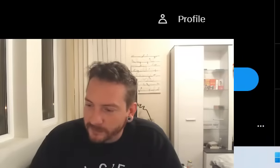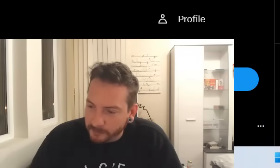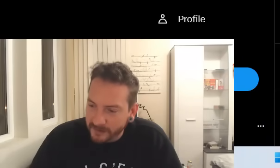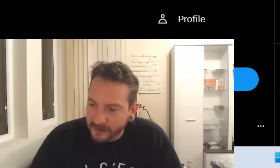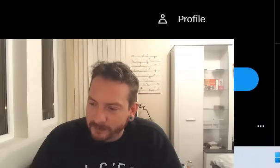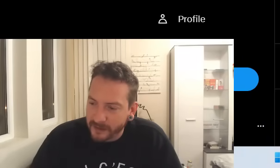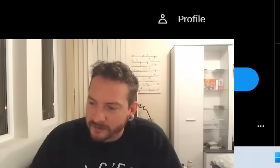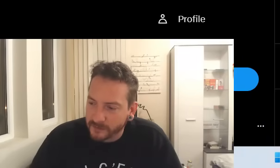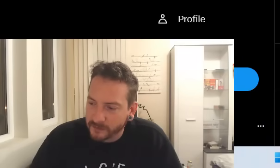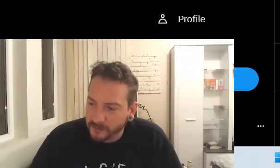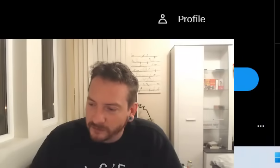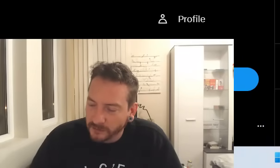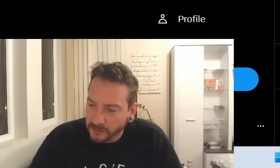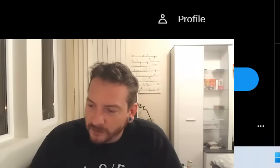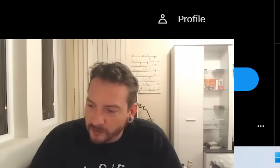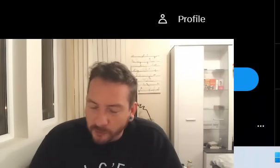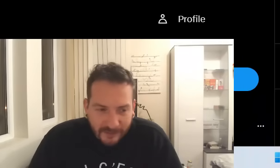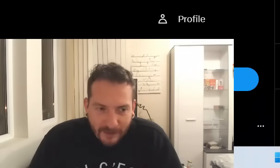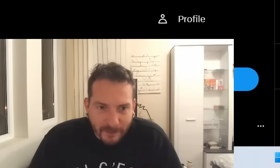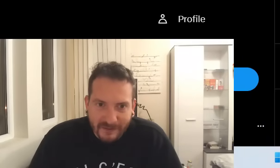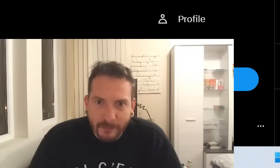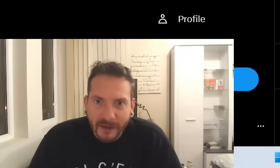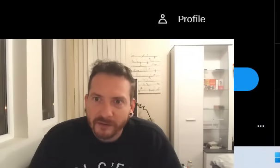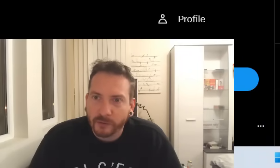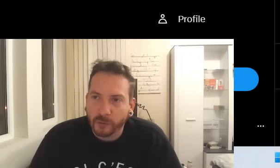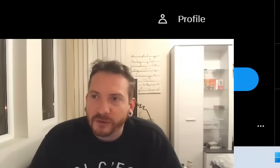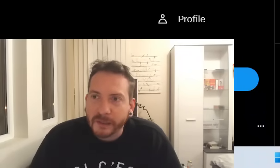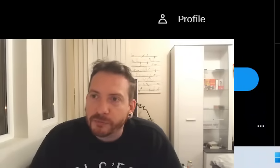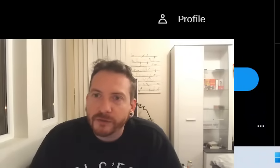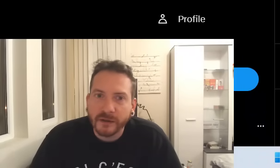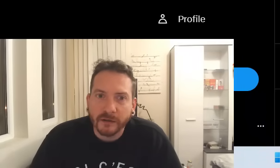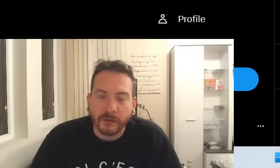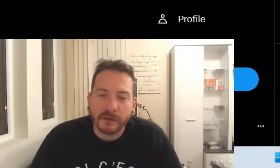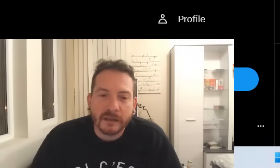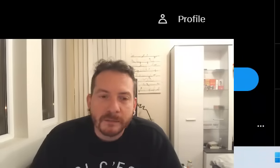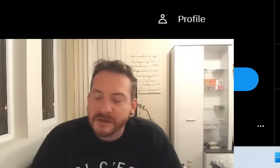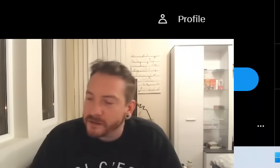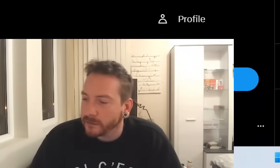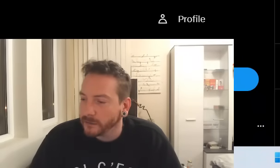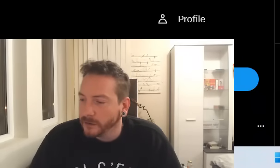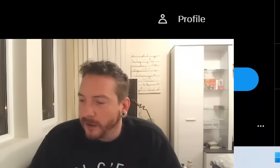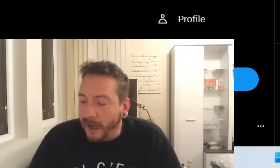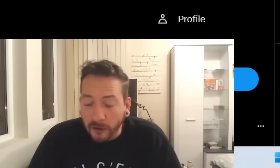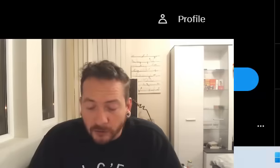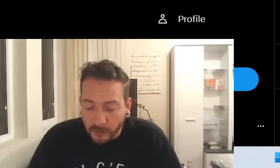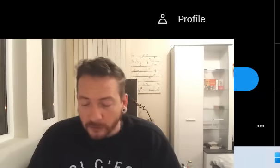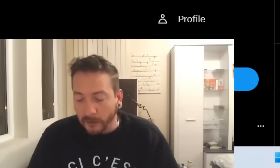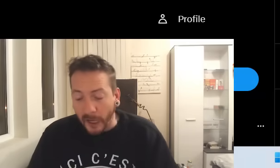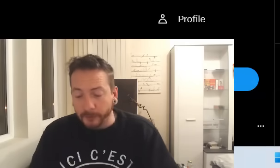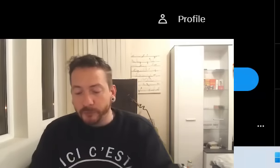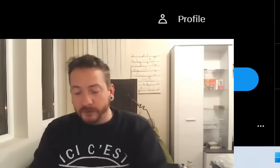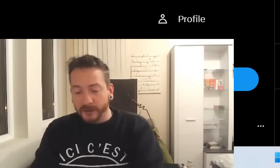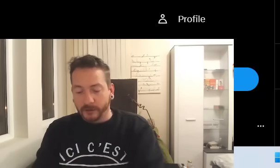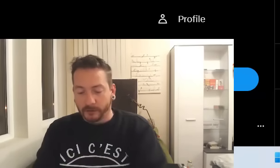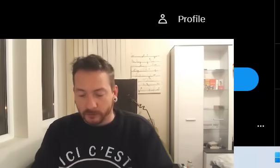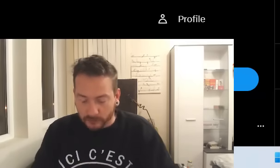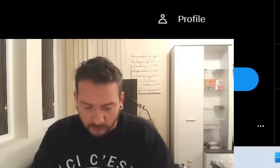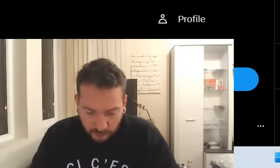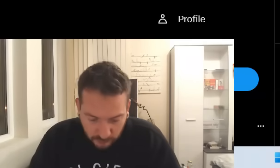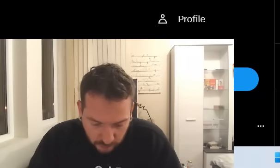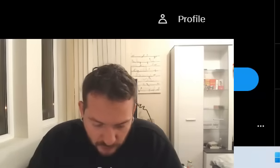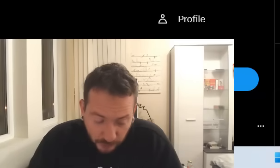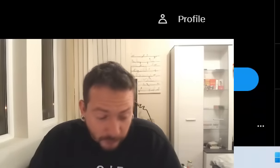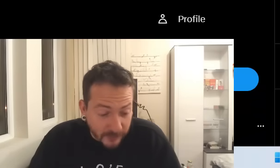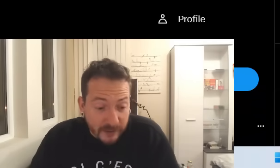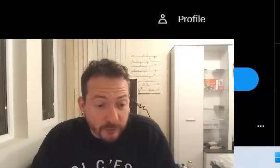c'est pas sa place le mec n'a pas sa place en tant que député dans l'hémicycle alors la République